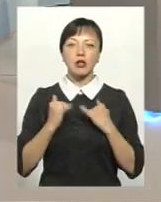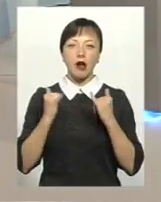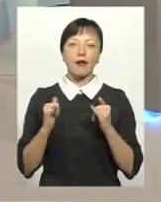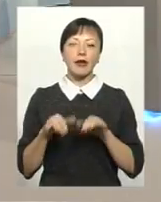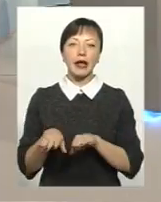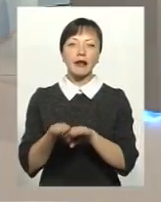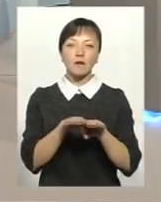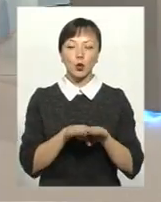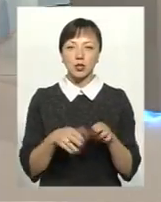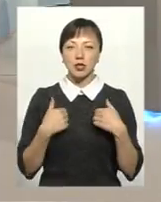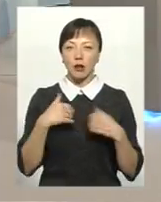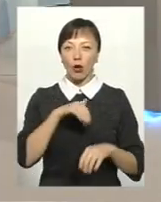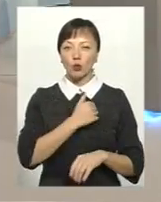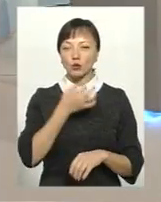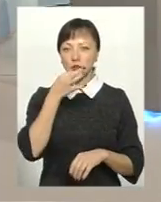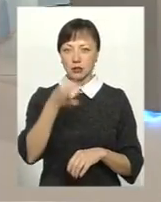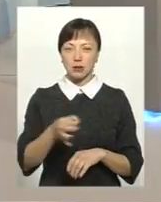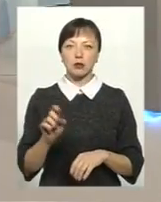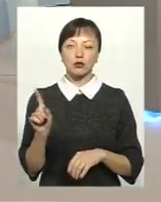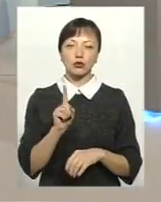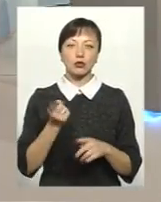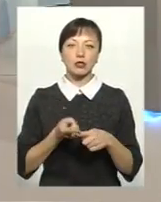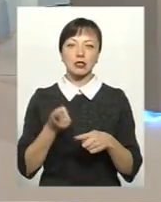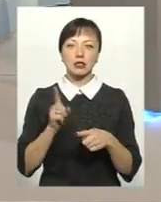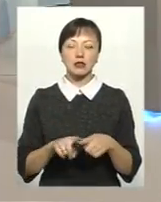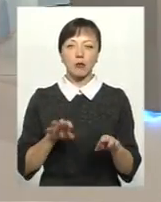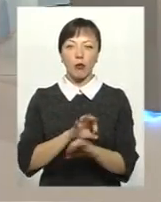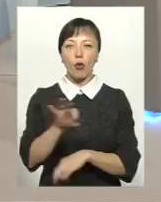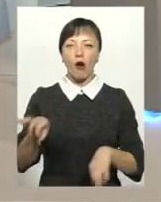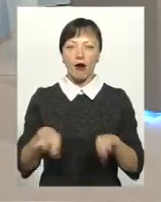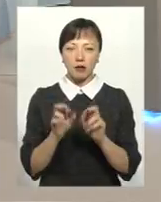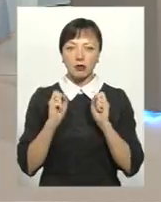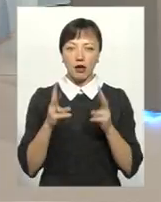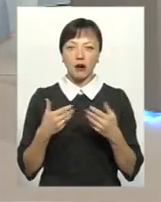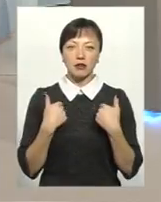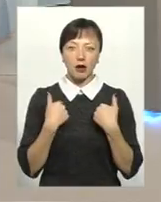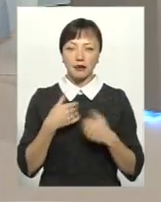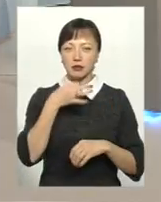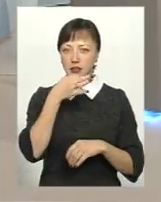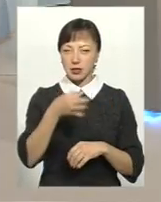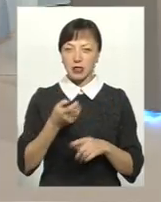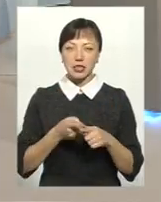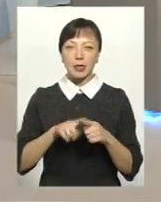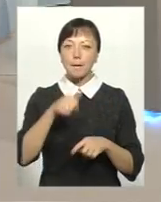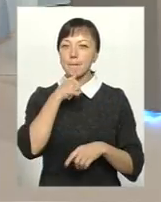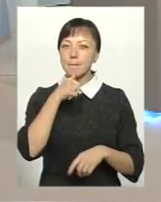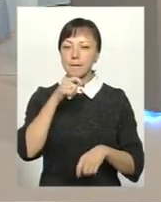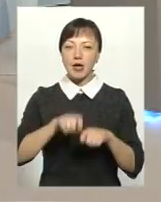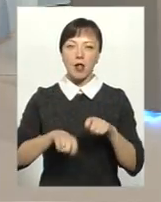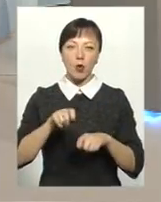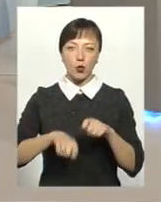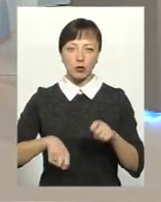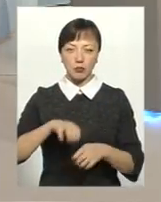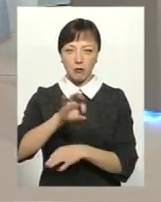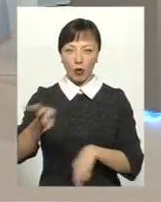І я хочу сказати, що цей проєкт, як я вже сказала, що це пілотний проєкт. Цей